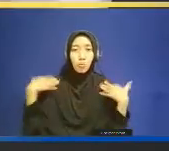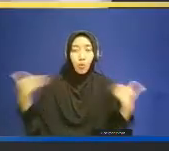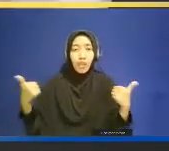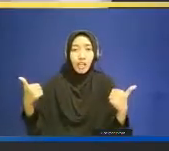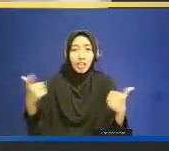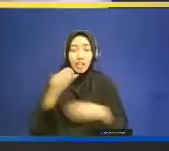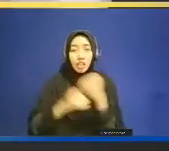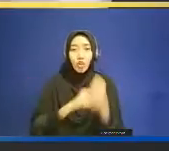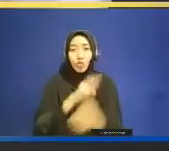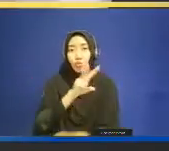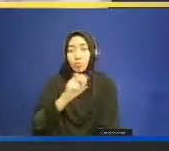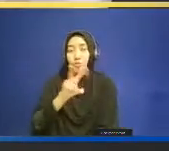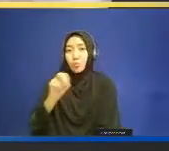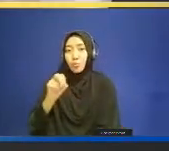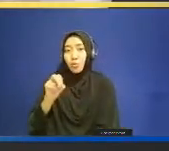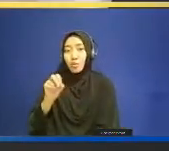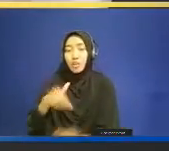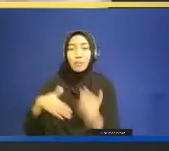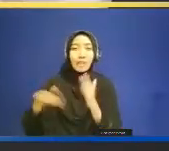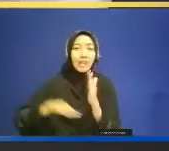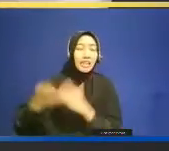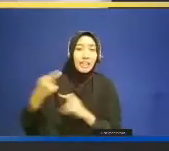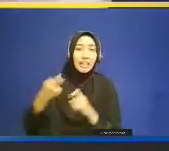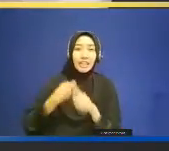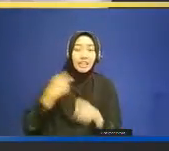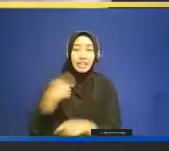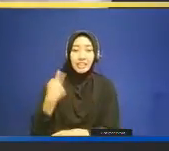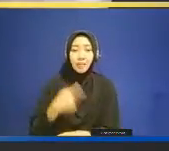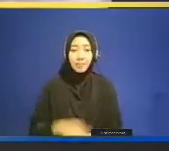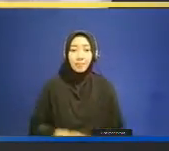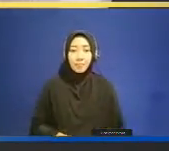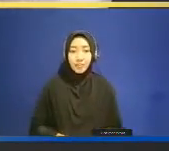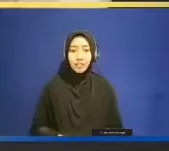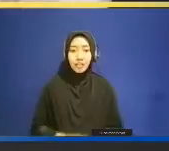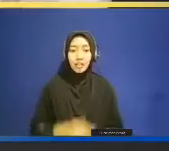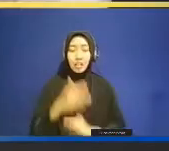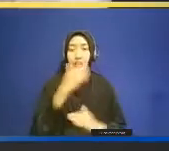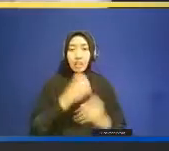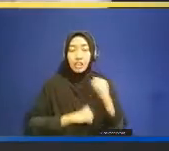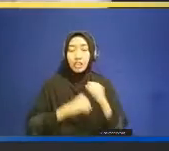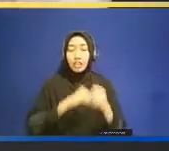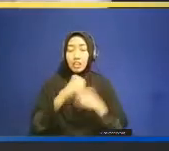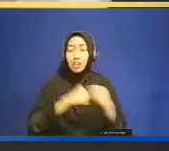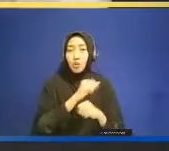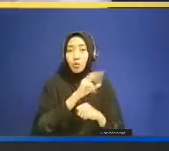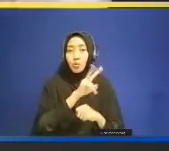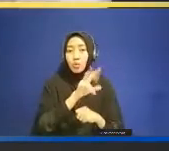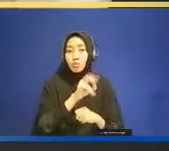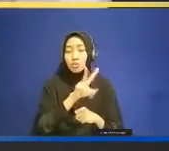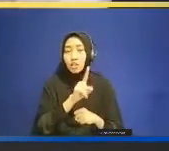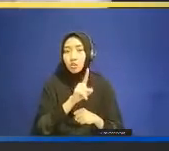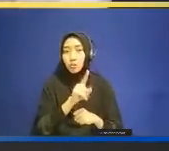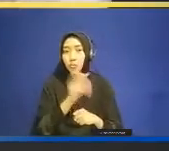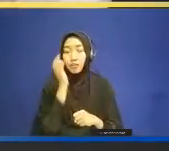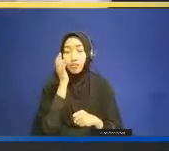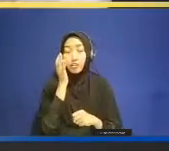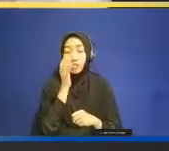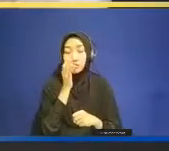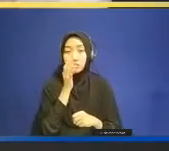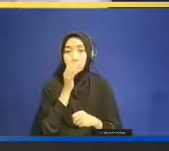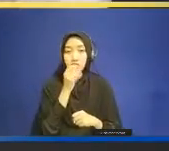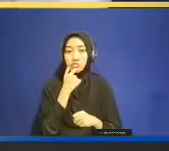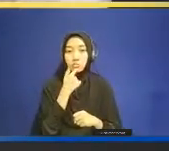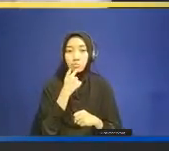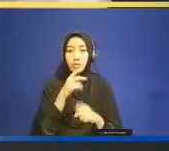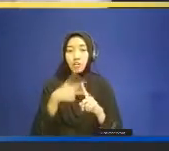2022 diperkirakan lebih tinggi kita yang dibawa Indonesia untuk tahun 2021 2021 itu